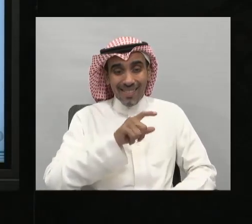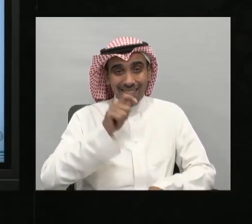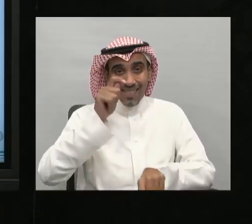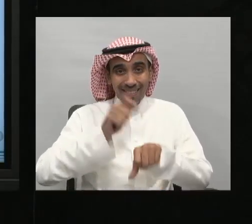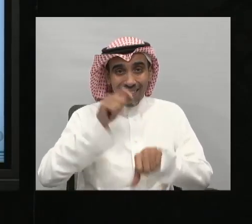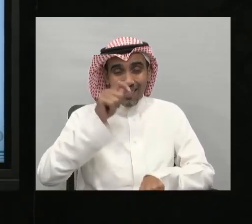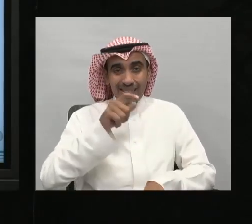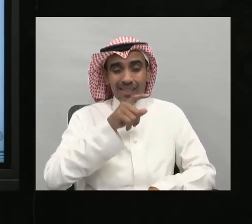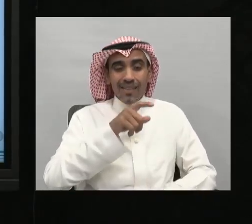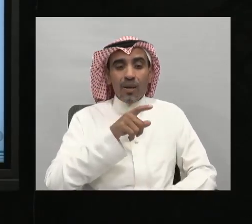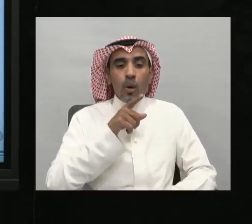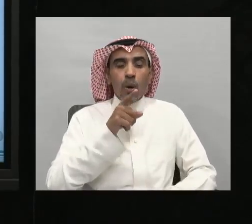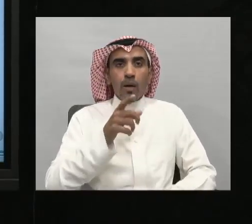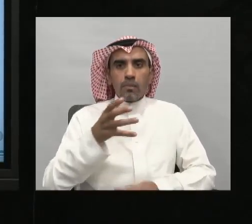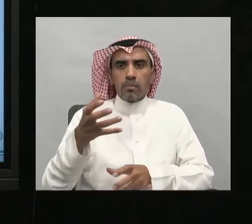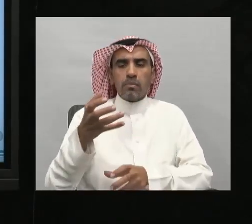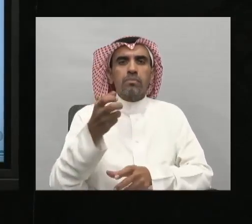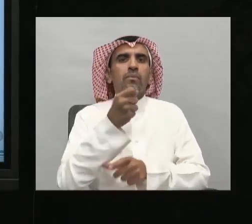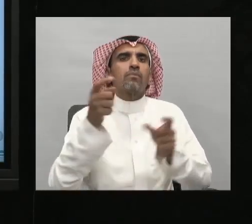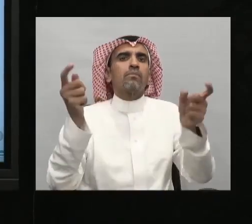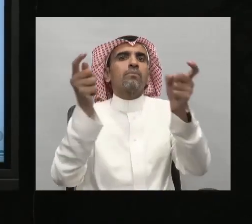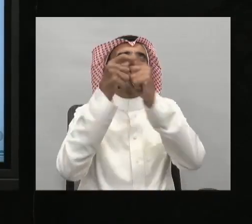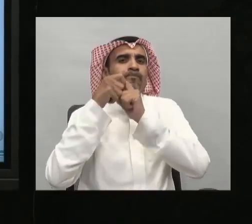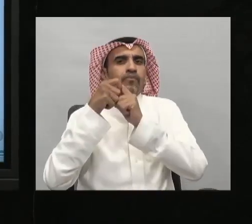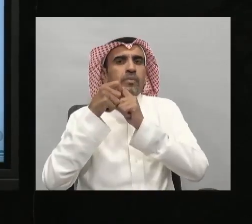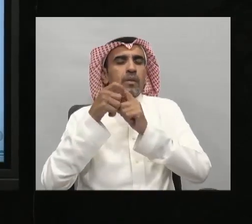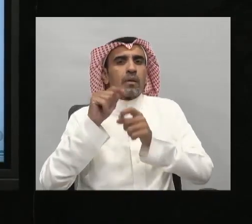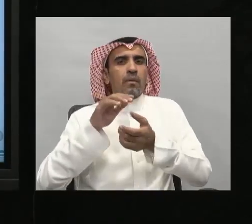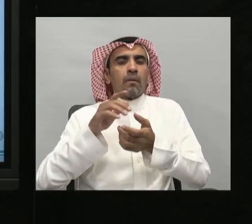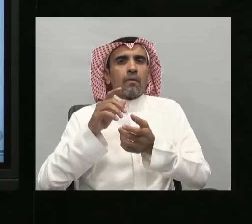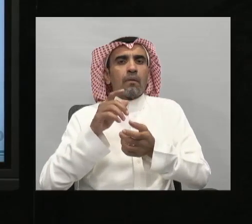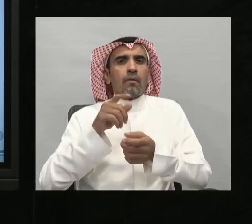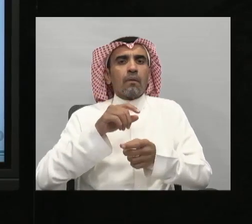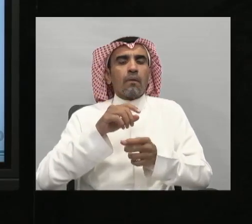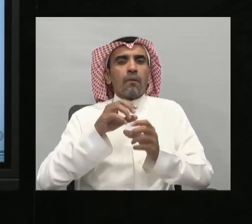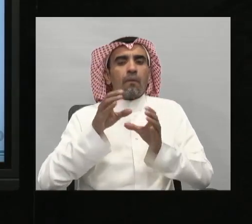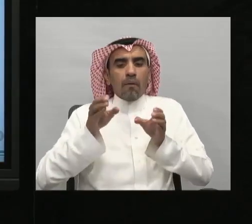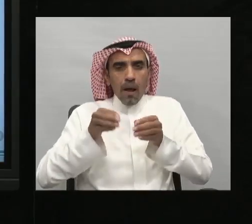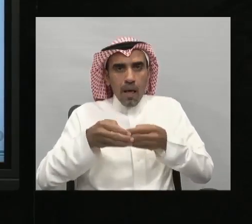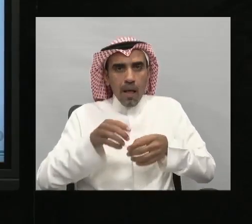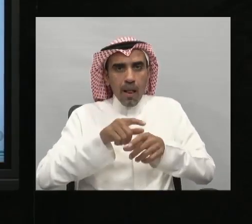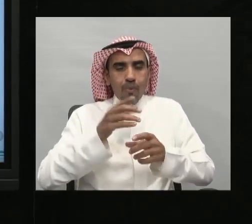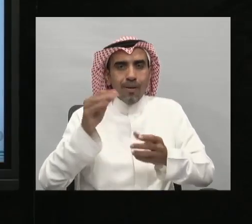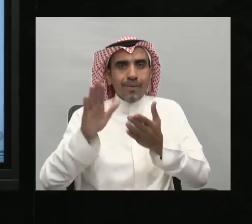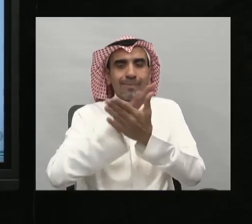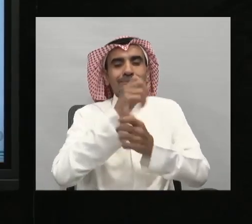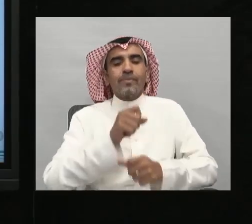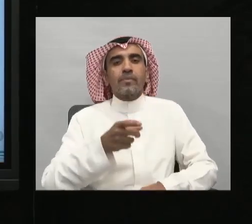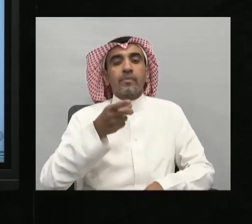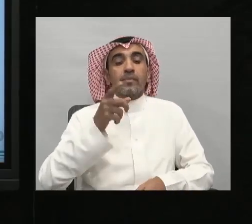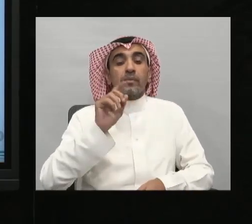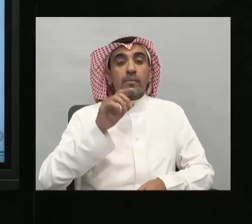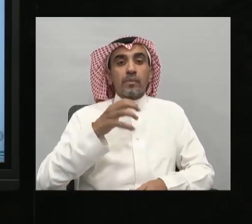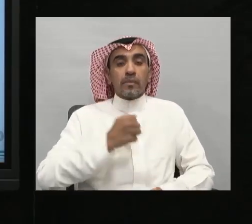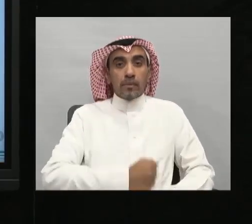يتم عمليه اولا الامساك بالفريسه عن طريق الخلايا اللاسعه واللوامس. ايضا يتم الهضم